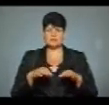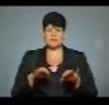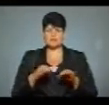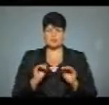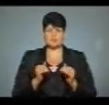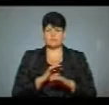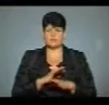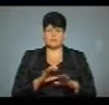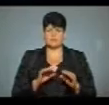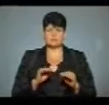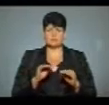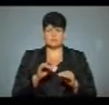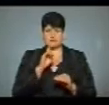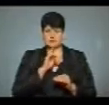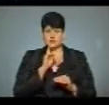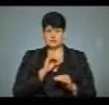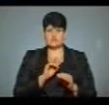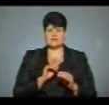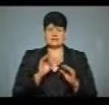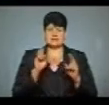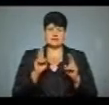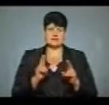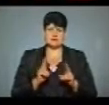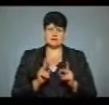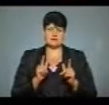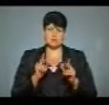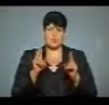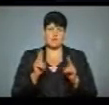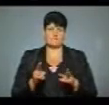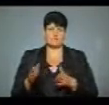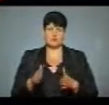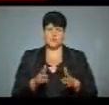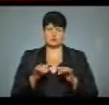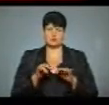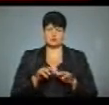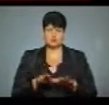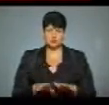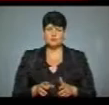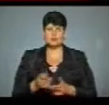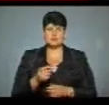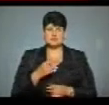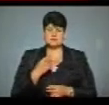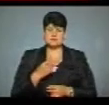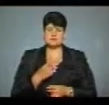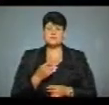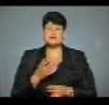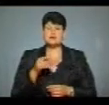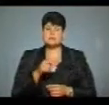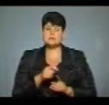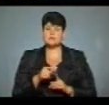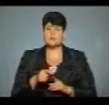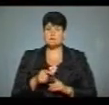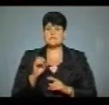обмежували. Лише встановили тимчасові знаки згідно правил дорожнього руху, повідомила речниця патрульної поліції Катерина Басалига. За її